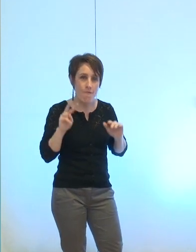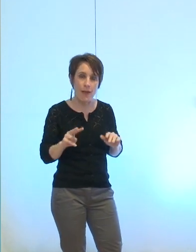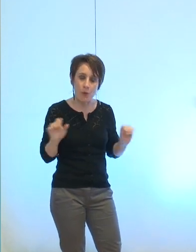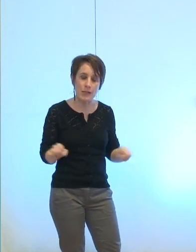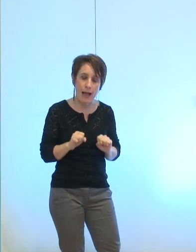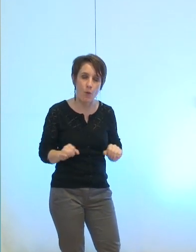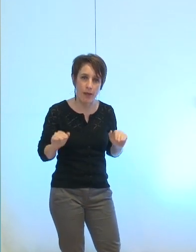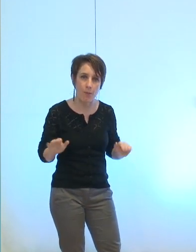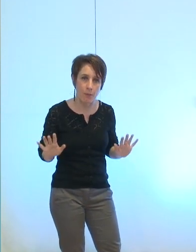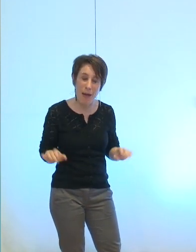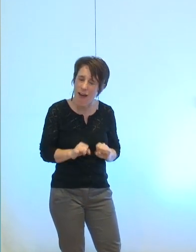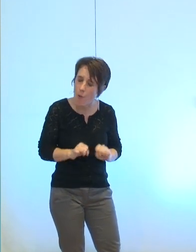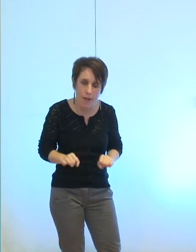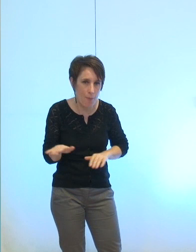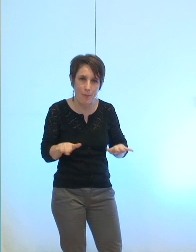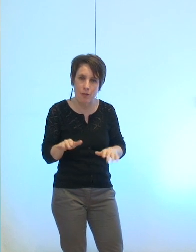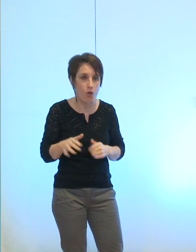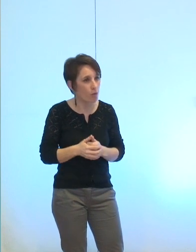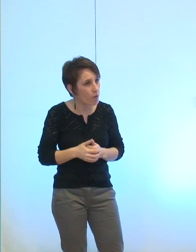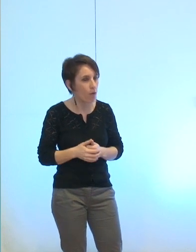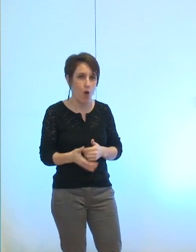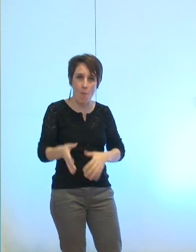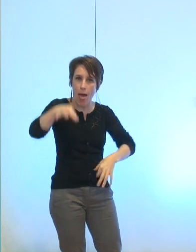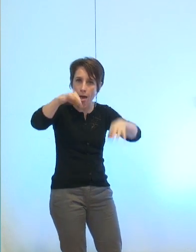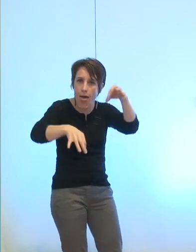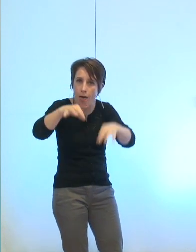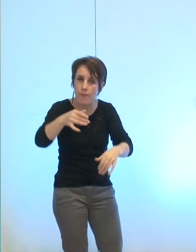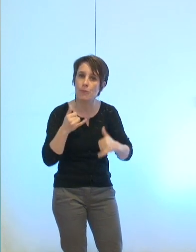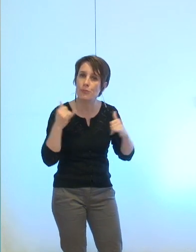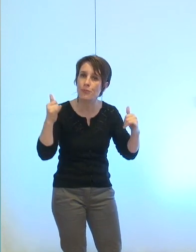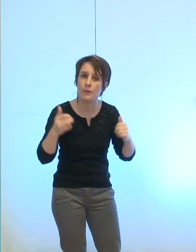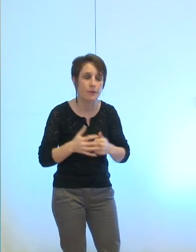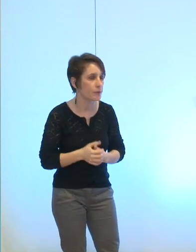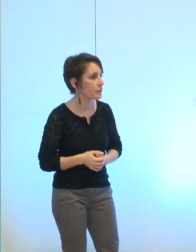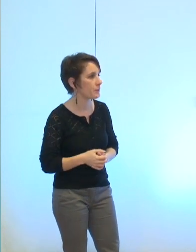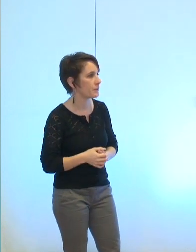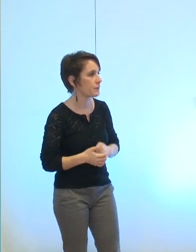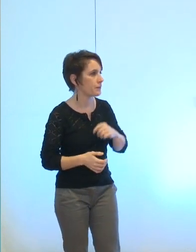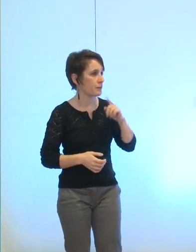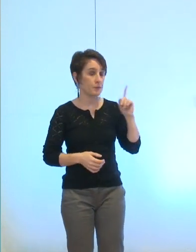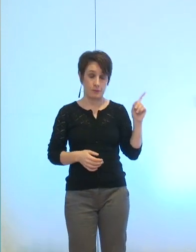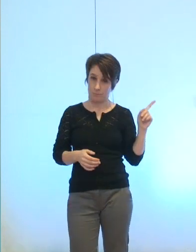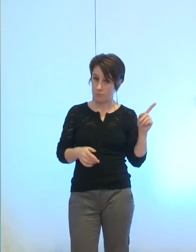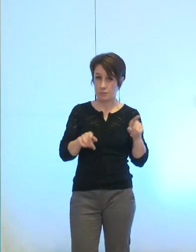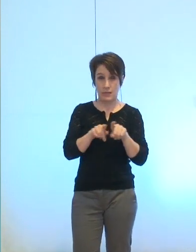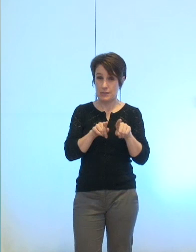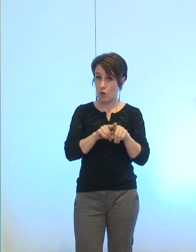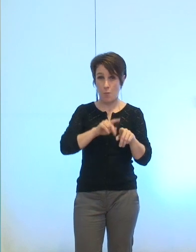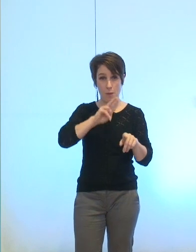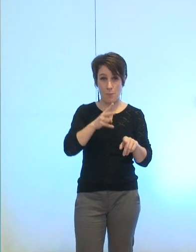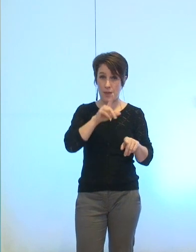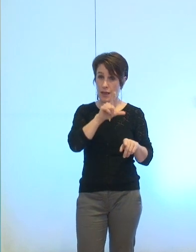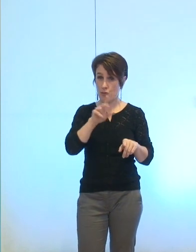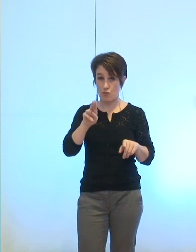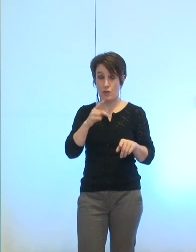incroyables qui sont incroyables les acrobates alors en fait comme pour les plans locaux d'urbanisme avant le transfert